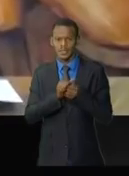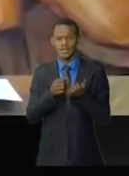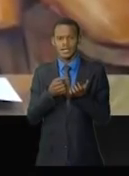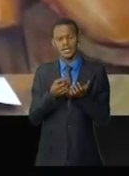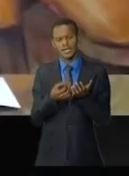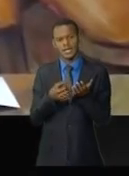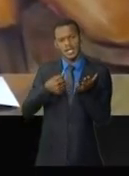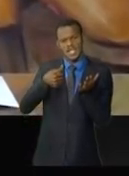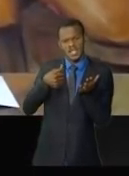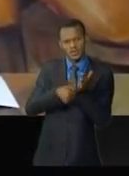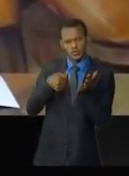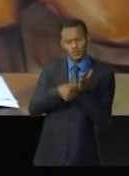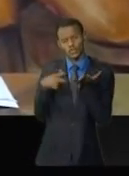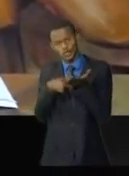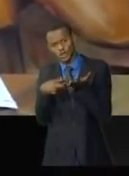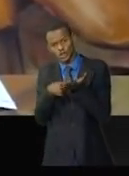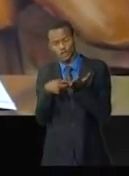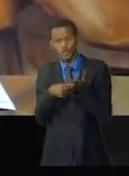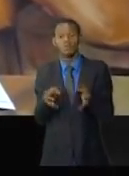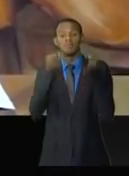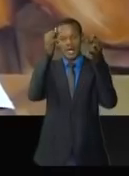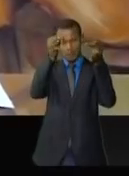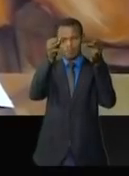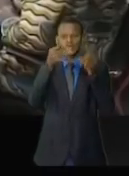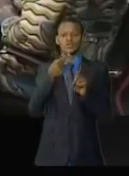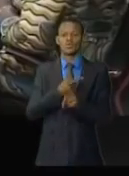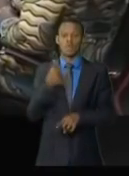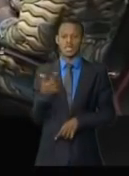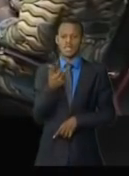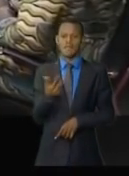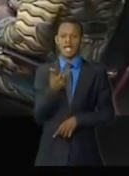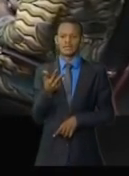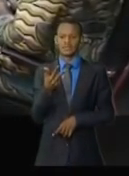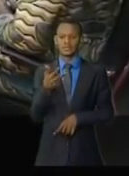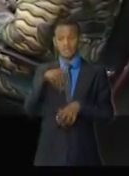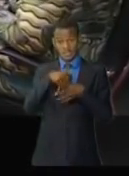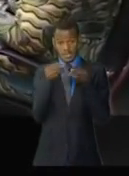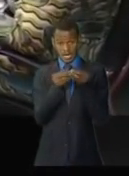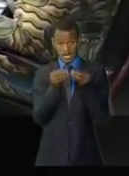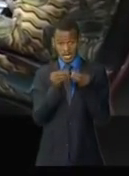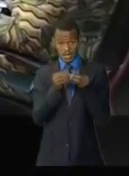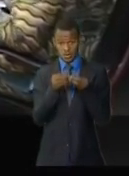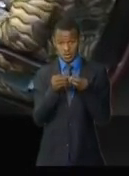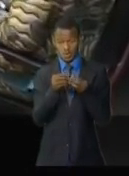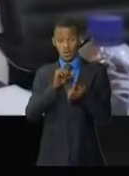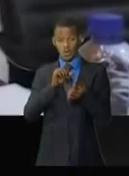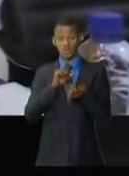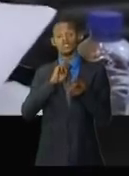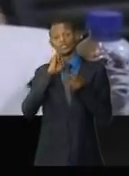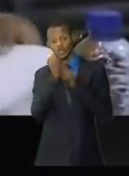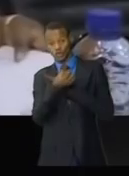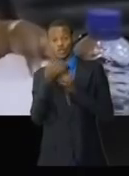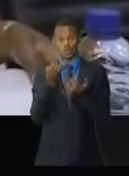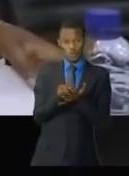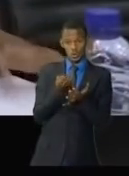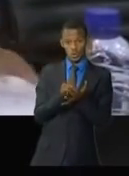mesure du gouvernement provincial de Kinshasa a été commentée au cours de la réunion du comité des conjonctures économiques le mardi